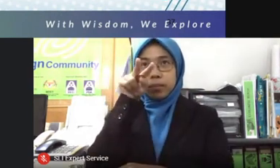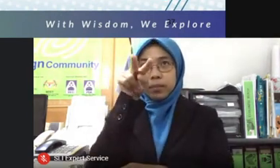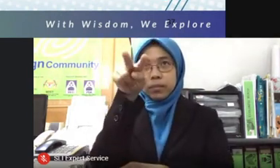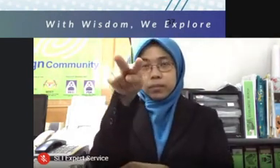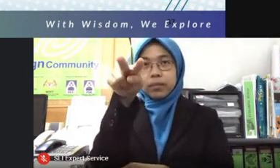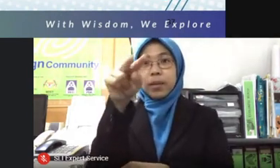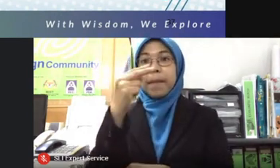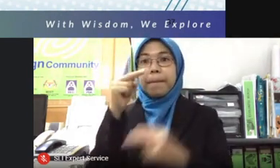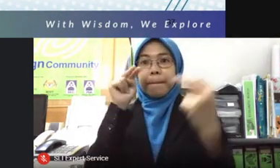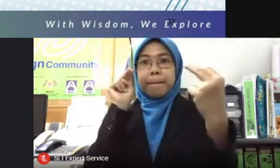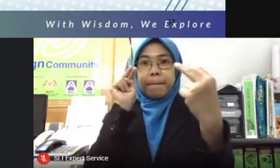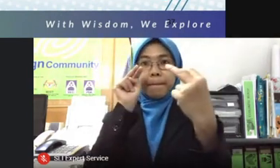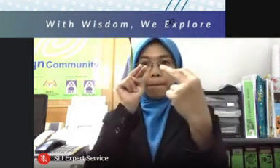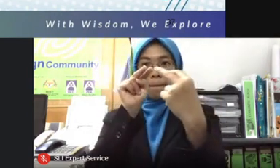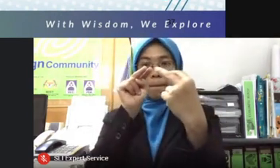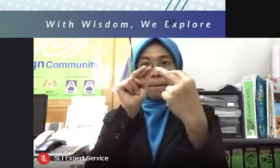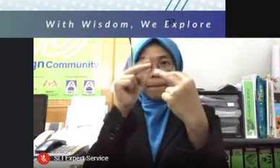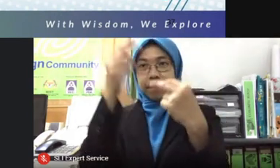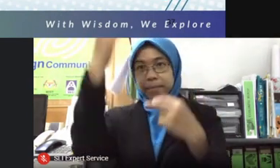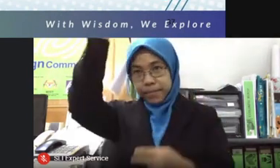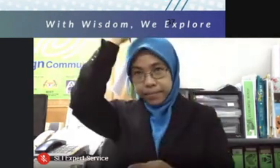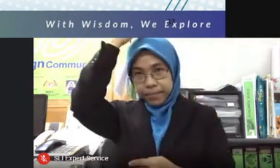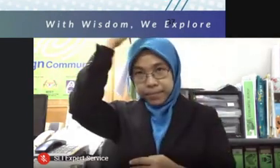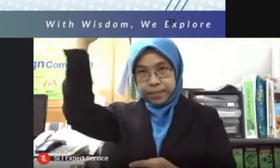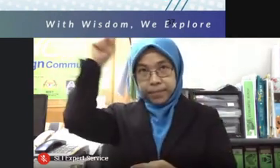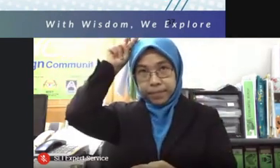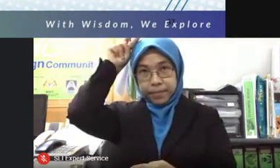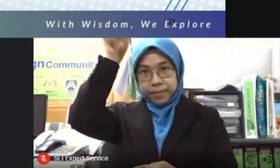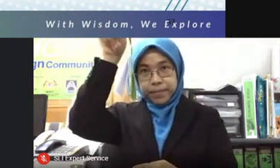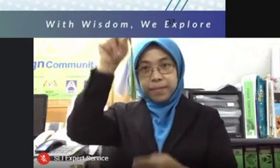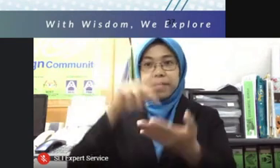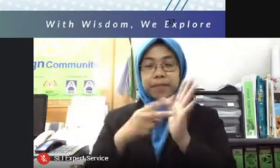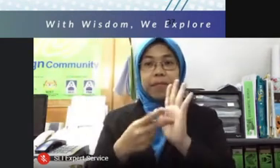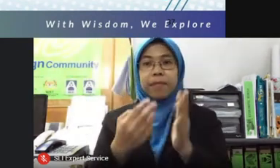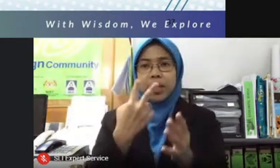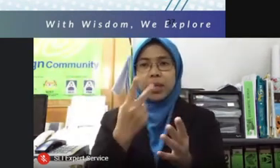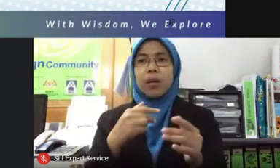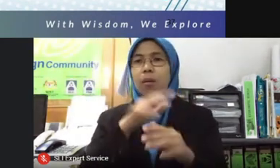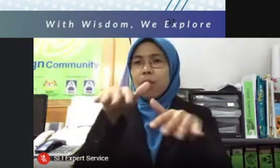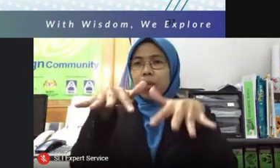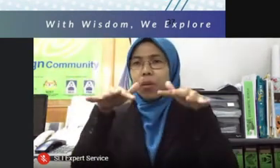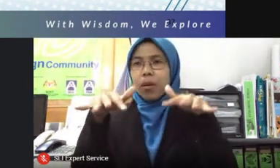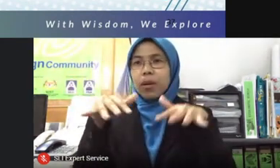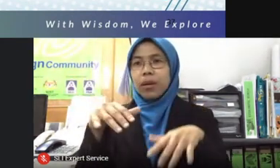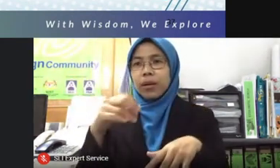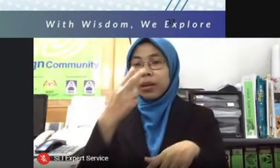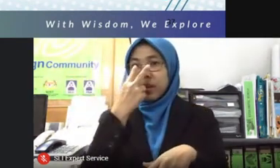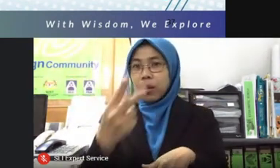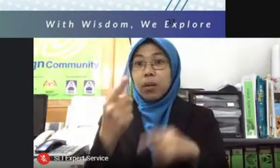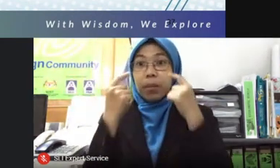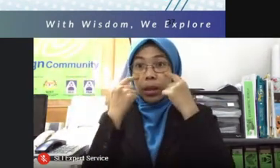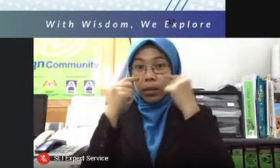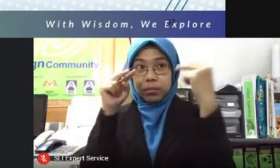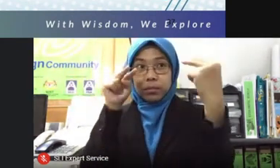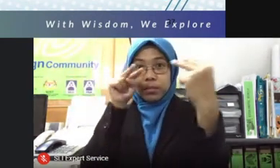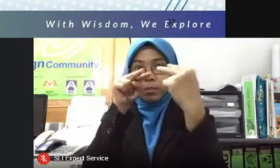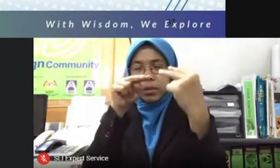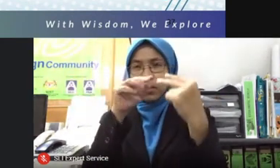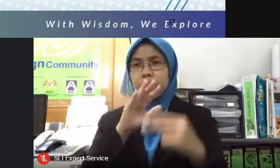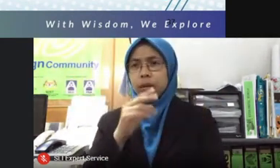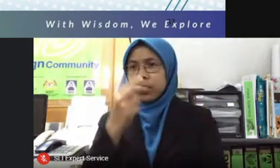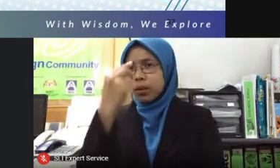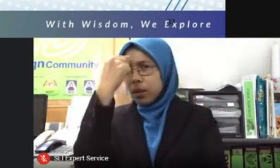mata, lihat atas kepala. Sebab speaker, audience akan nampak kita lihat mata dia masih. Oh, di